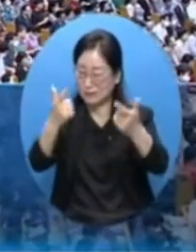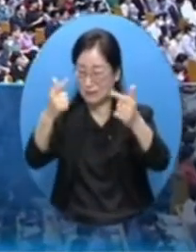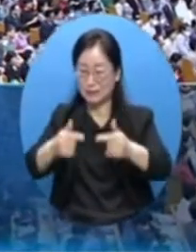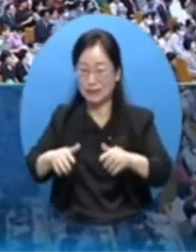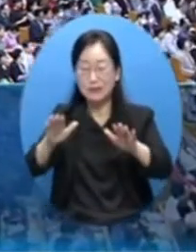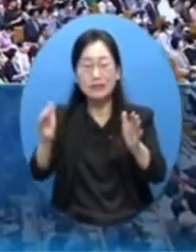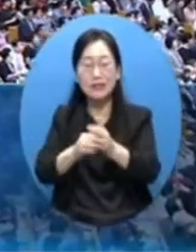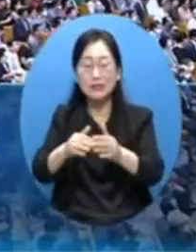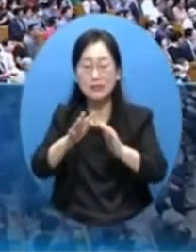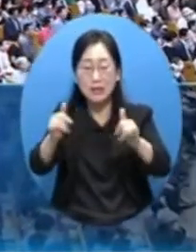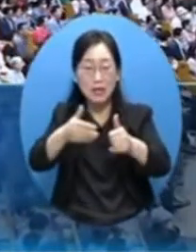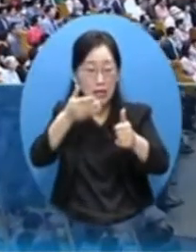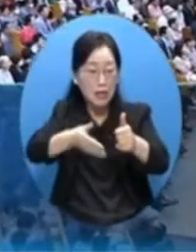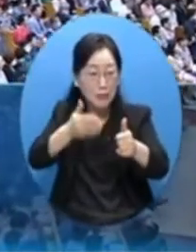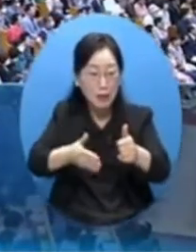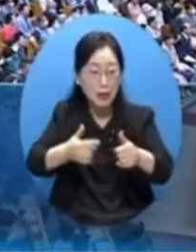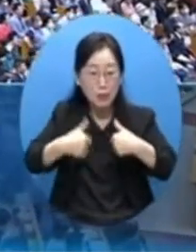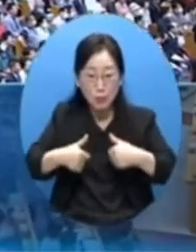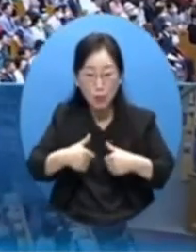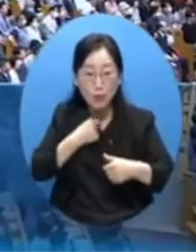그리스도의 종이 아니니라.